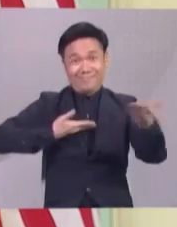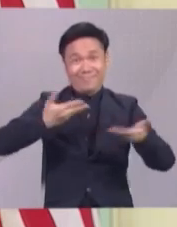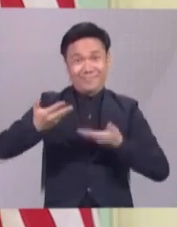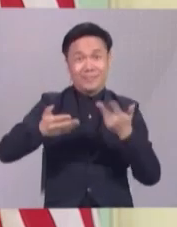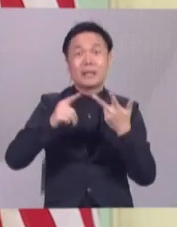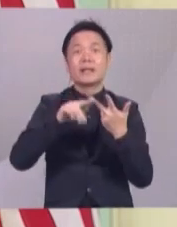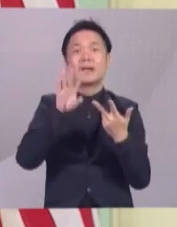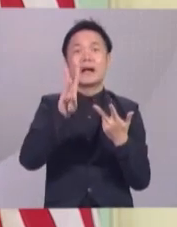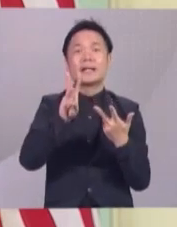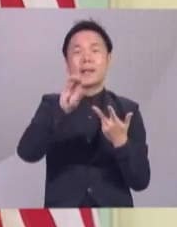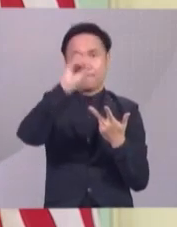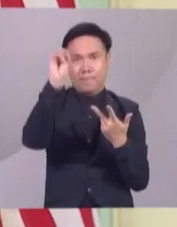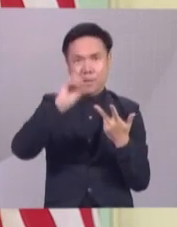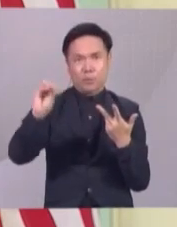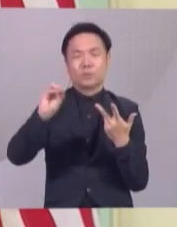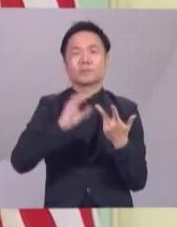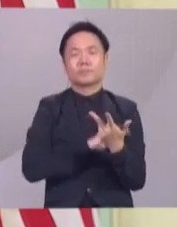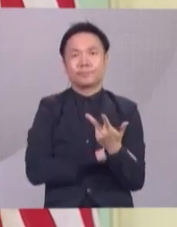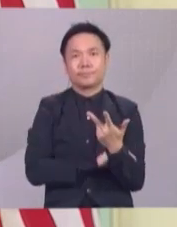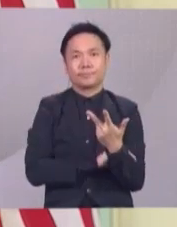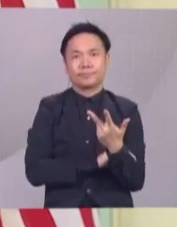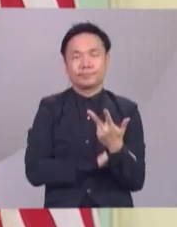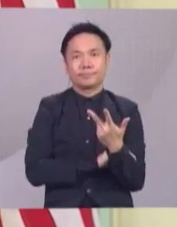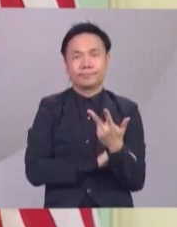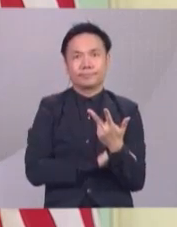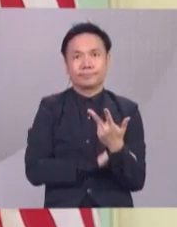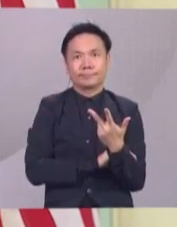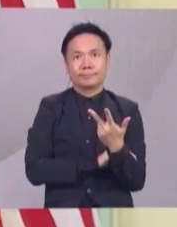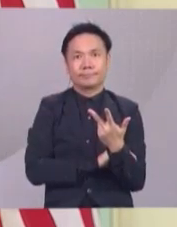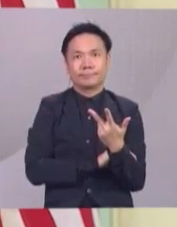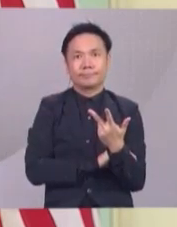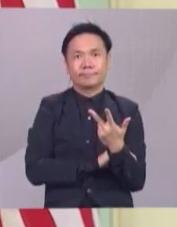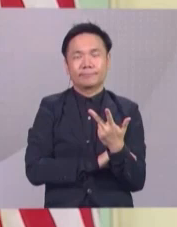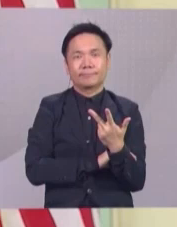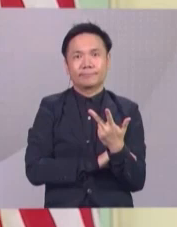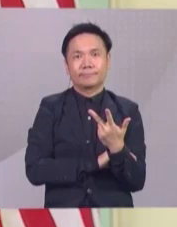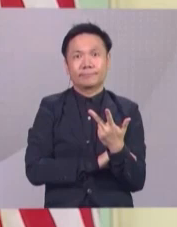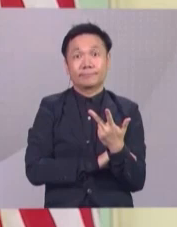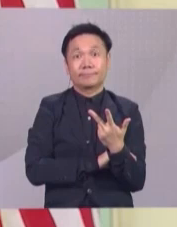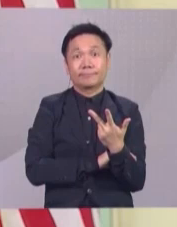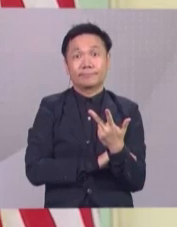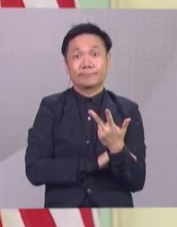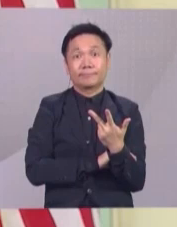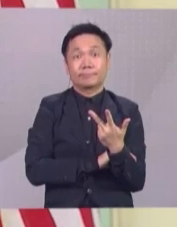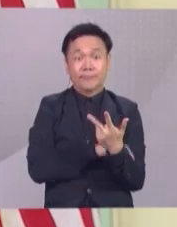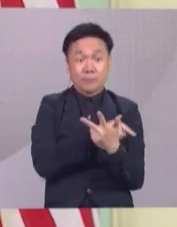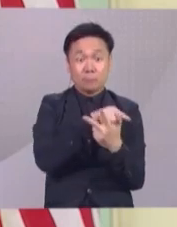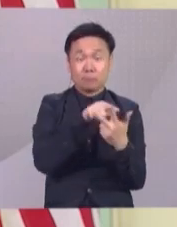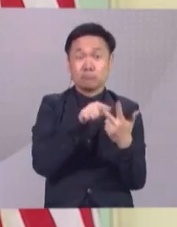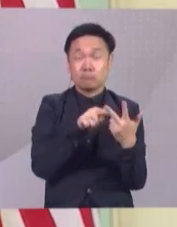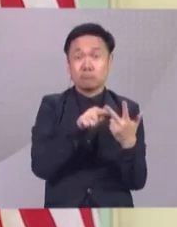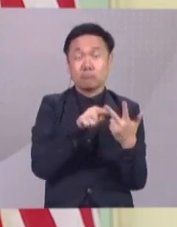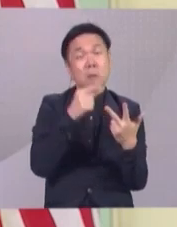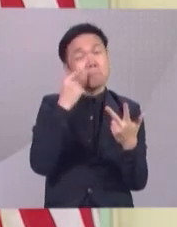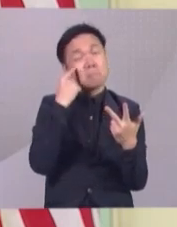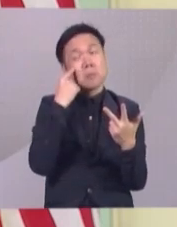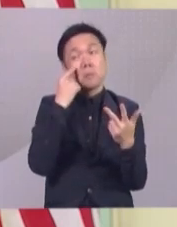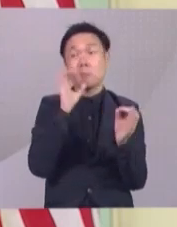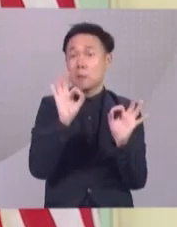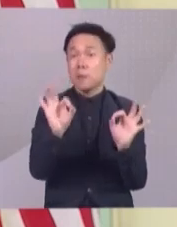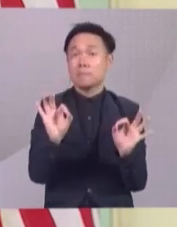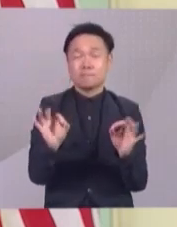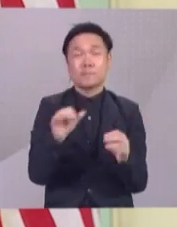inilah trennya, pandangan daripada orang ramai, mana kita tak perlu, saya tak rasa bimbang